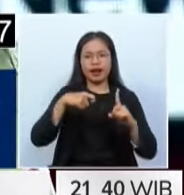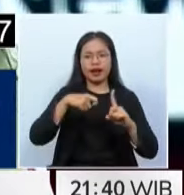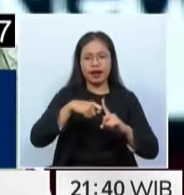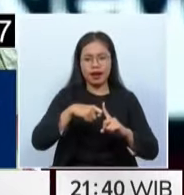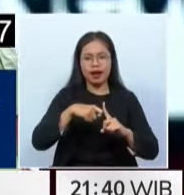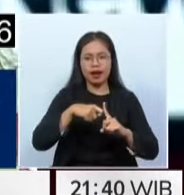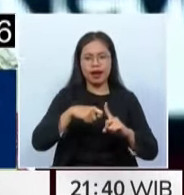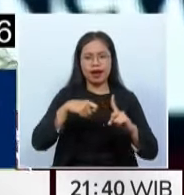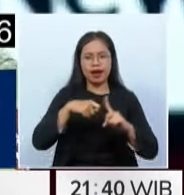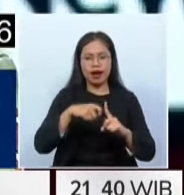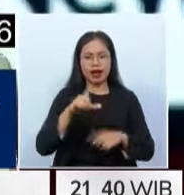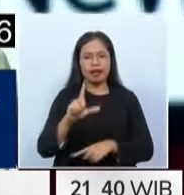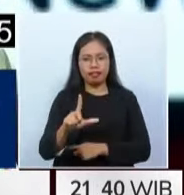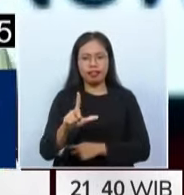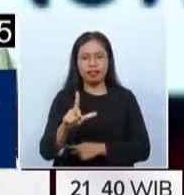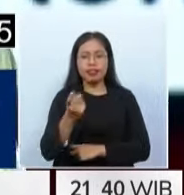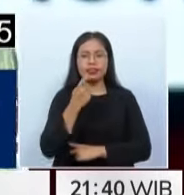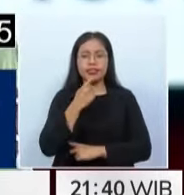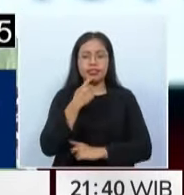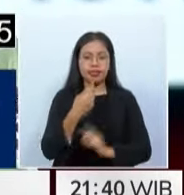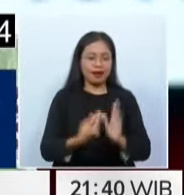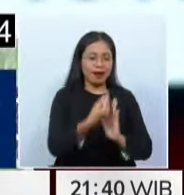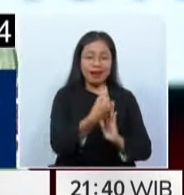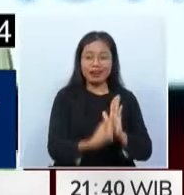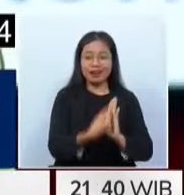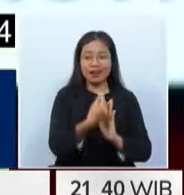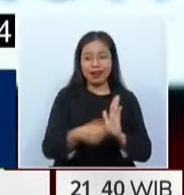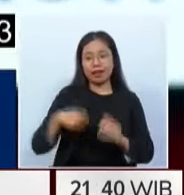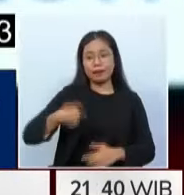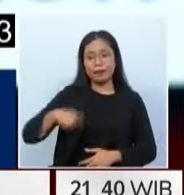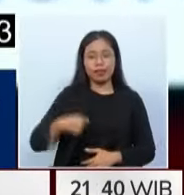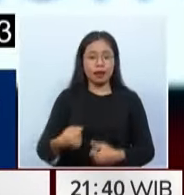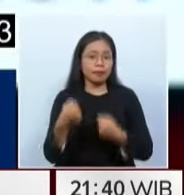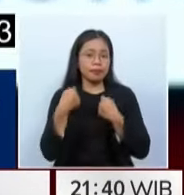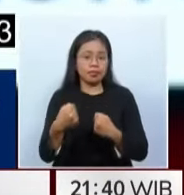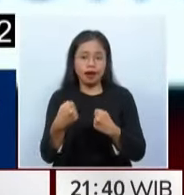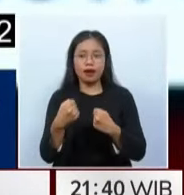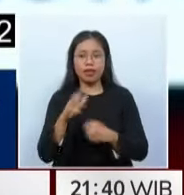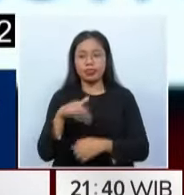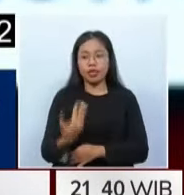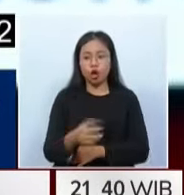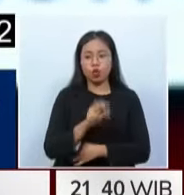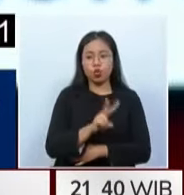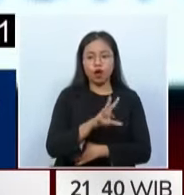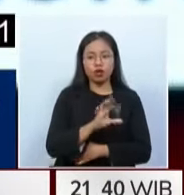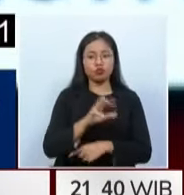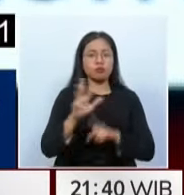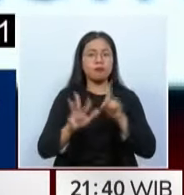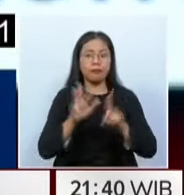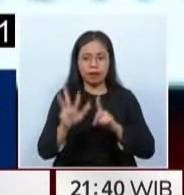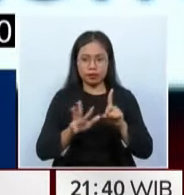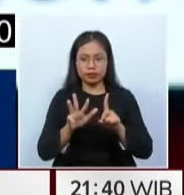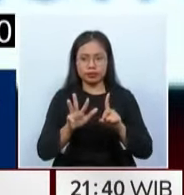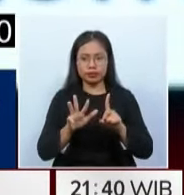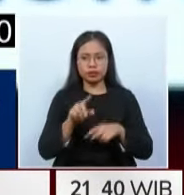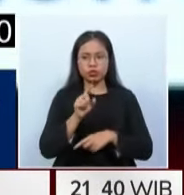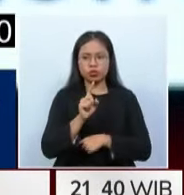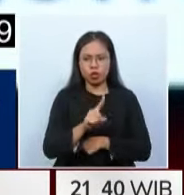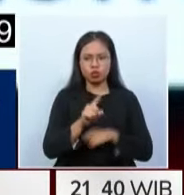2019-2004 anggaran Kementerian Pertahanan 2019 107,158 2020